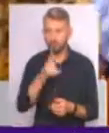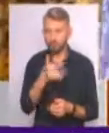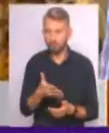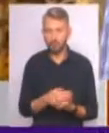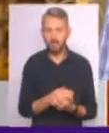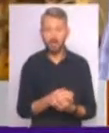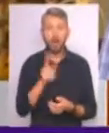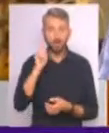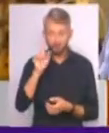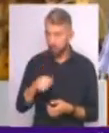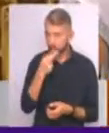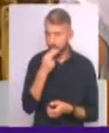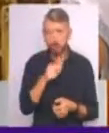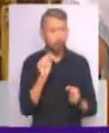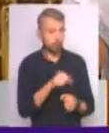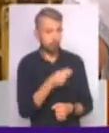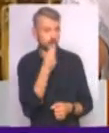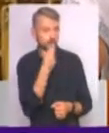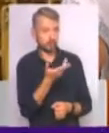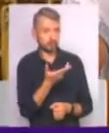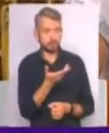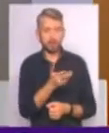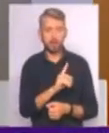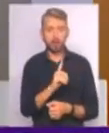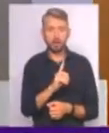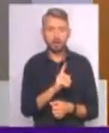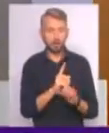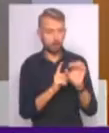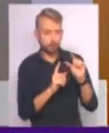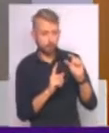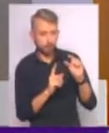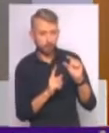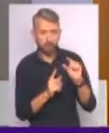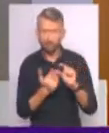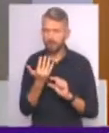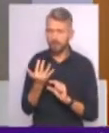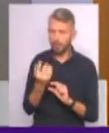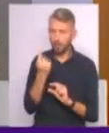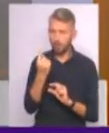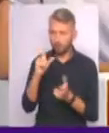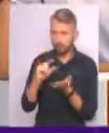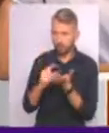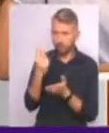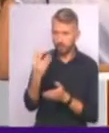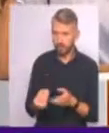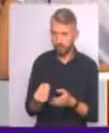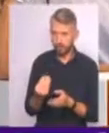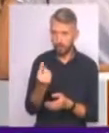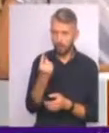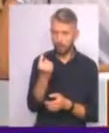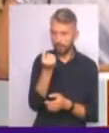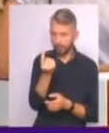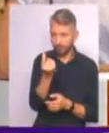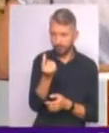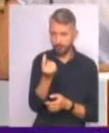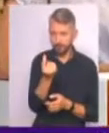сало можна з'їсти? Можна з'їсти, чому ні? Все, от що ви показали? Це скільки? Вот такой кусочек. Один на? Да, в день. На день. Да. Тобто, і то можна